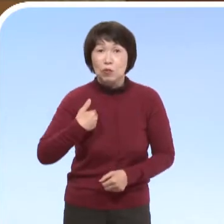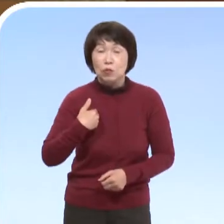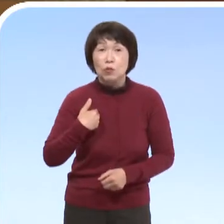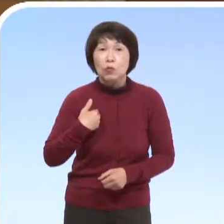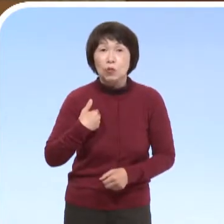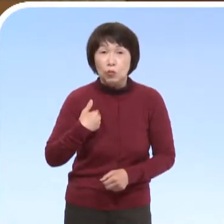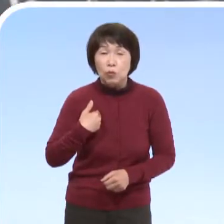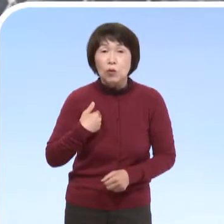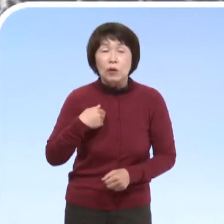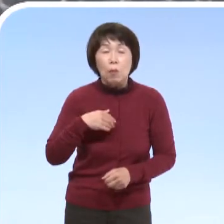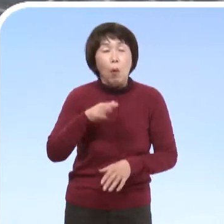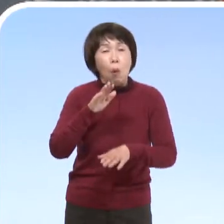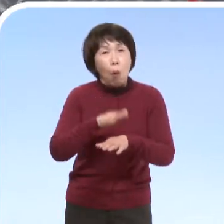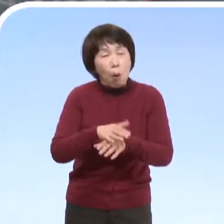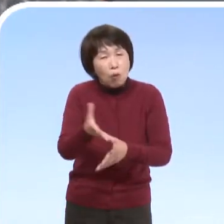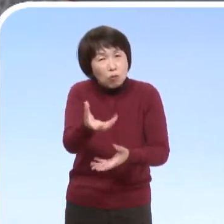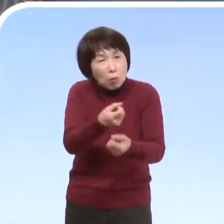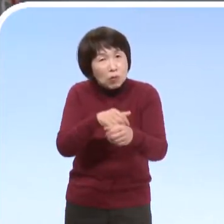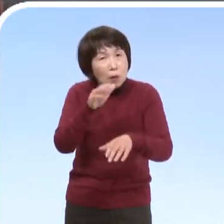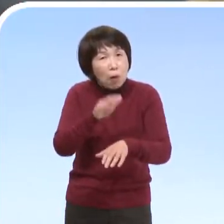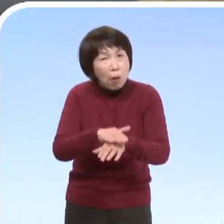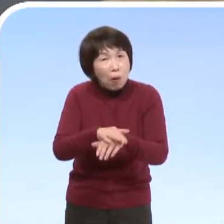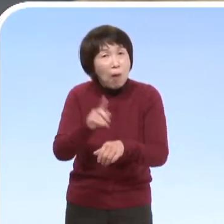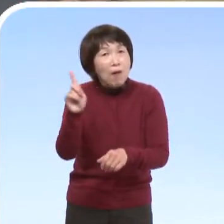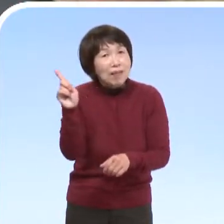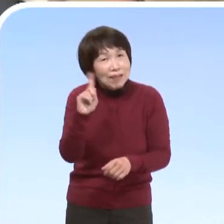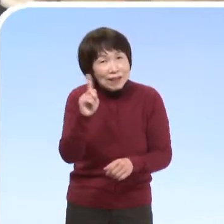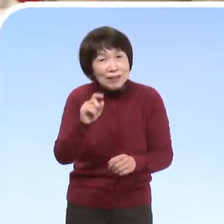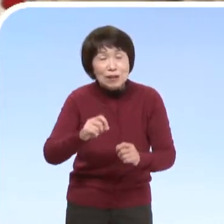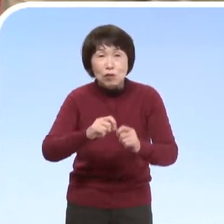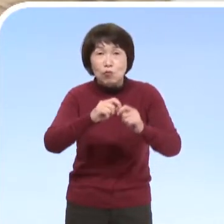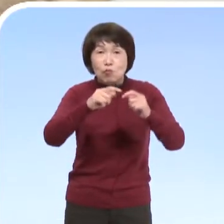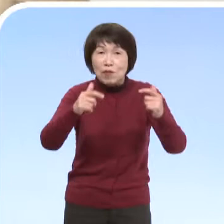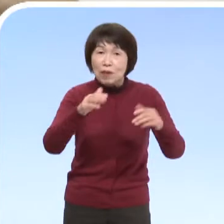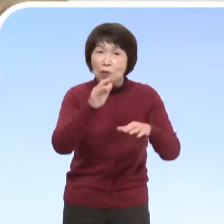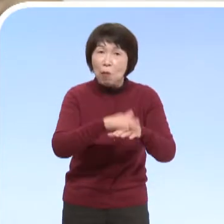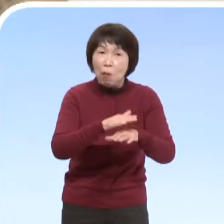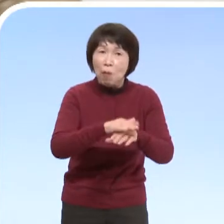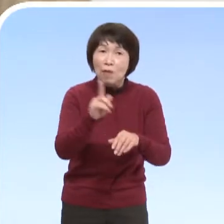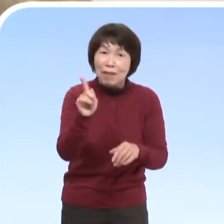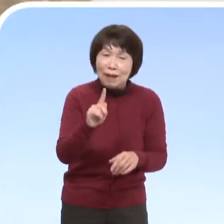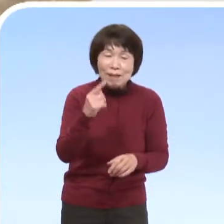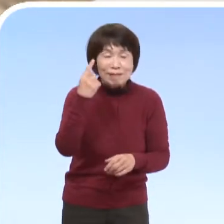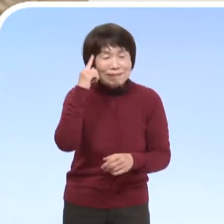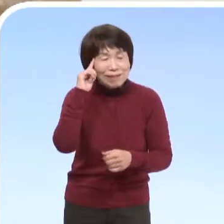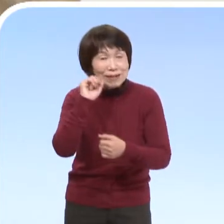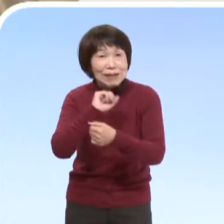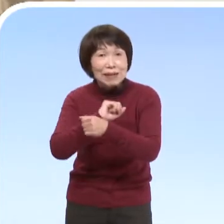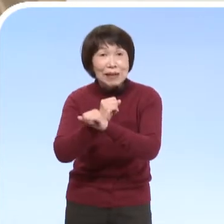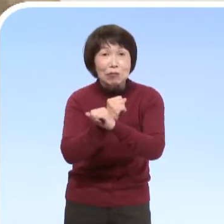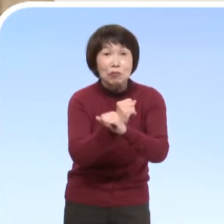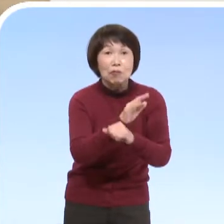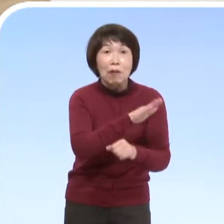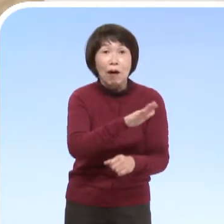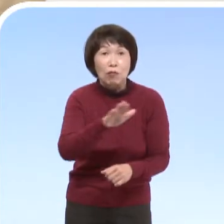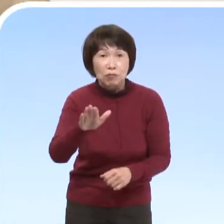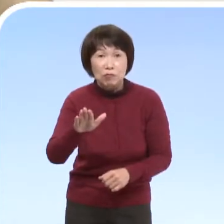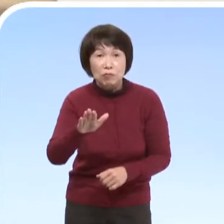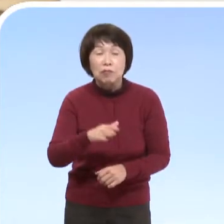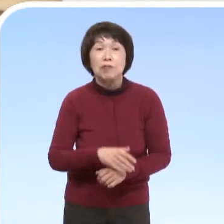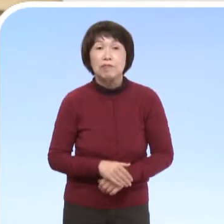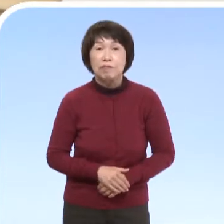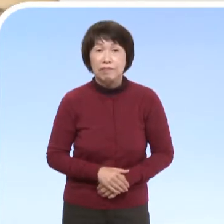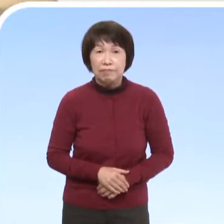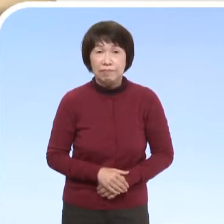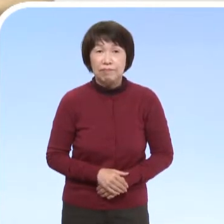こにはあの研究もされてますし、そしてそこに関わる方のいろんな方の思いがあって